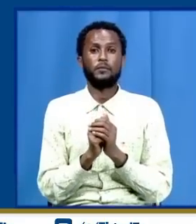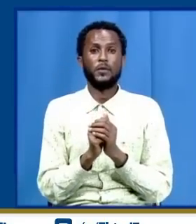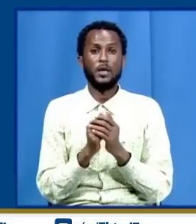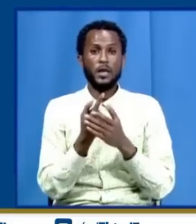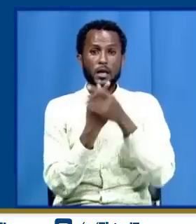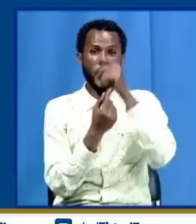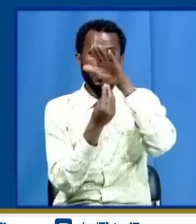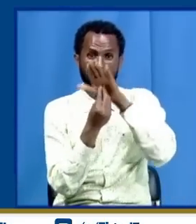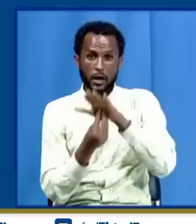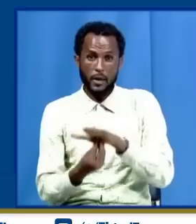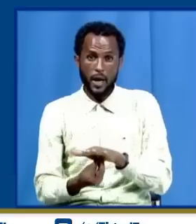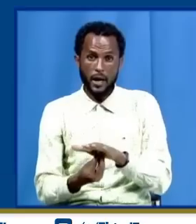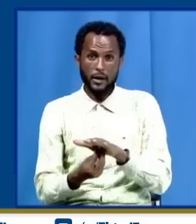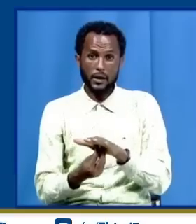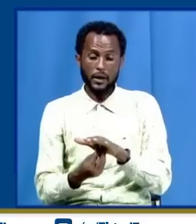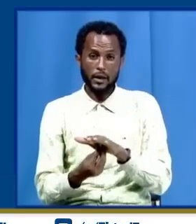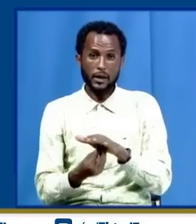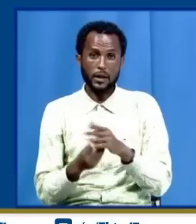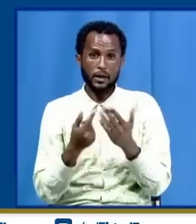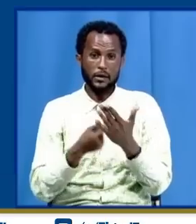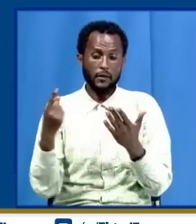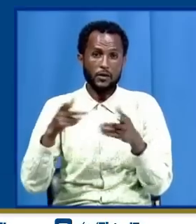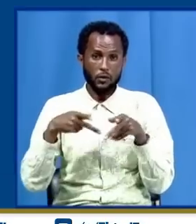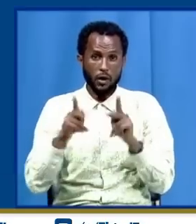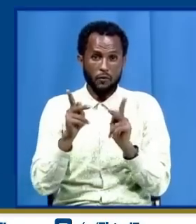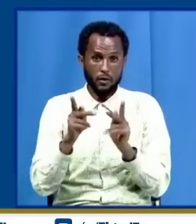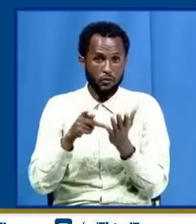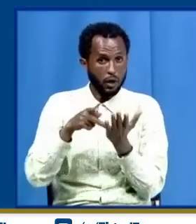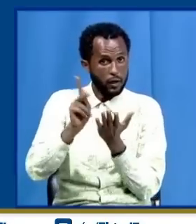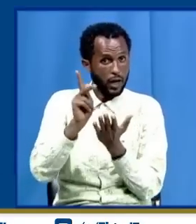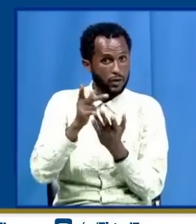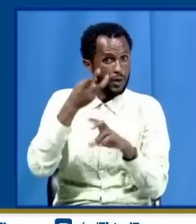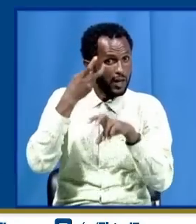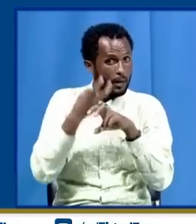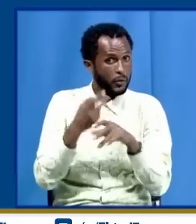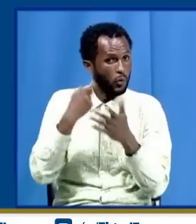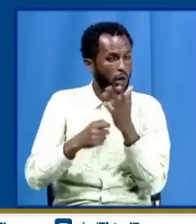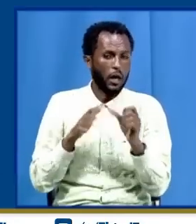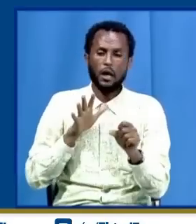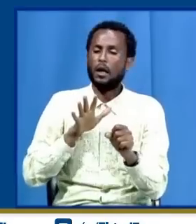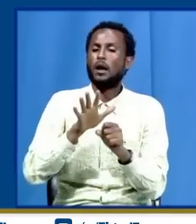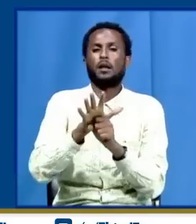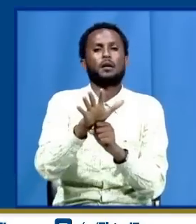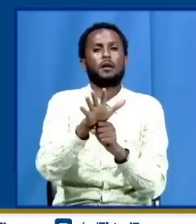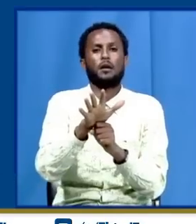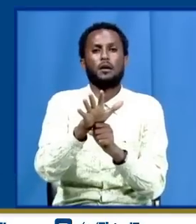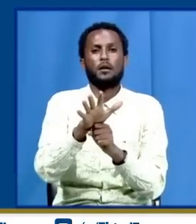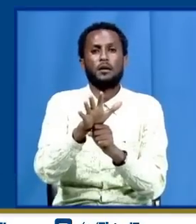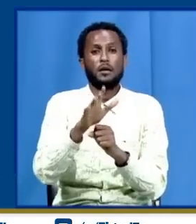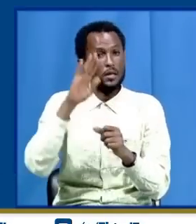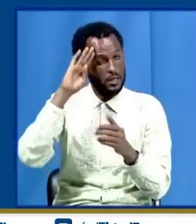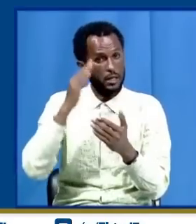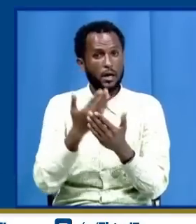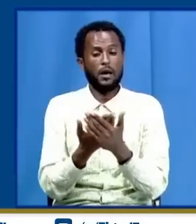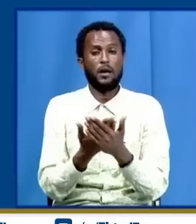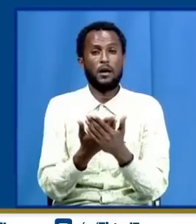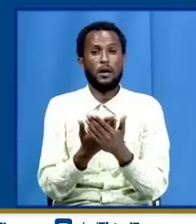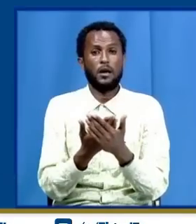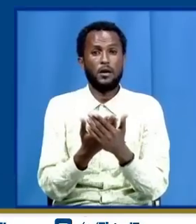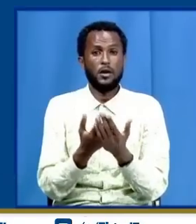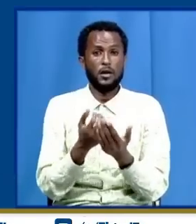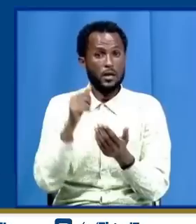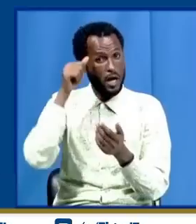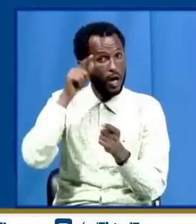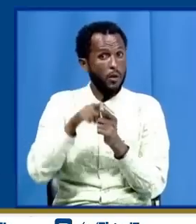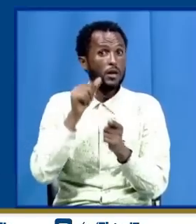نايول كملاخي دليتن من ملاك الساب حزز خفل كايو رزين واقا يا أخل الكام دك خام نا أحاتو